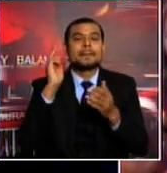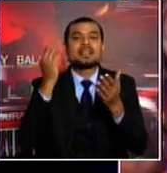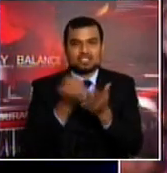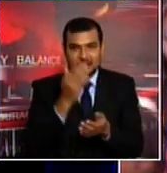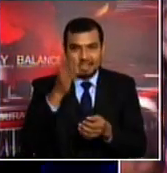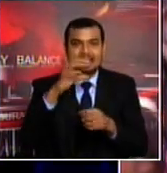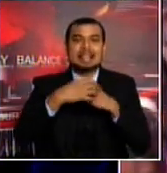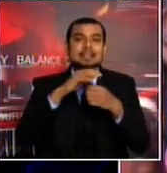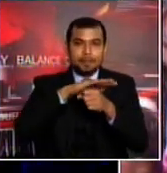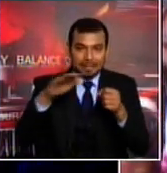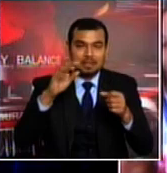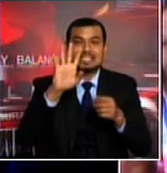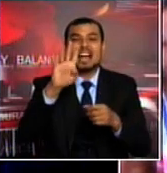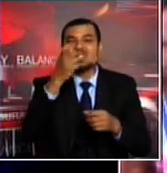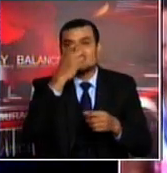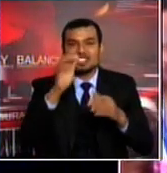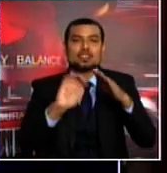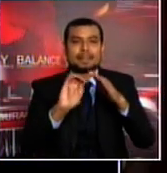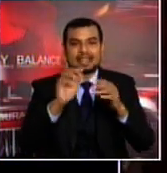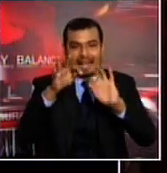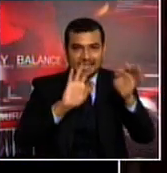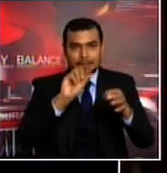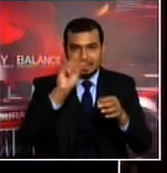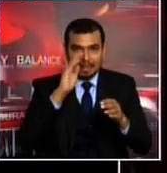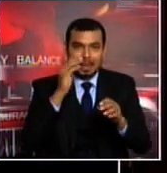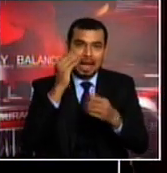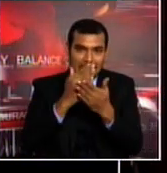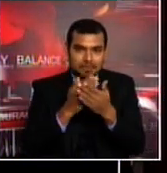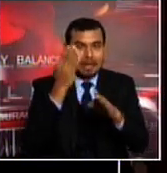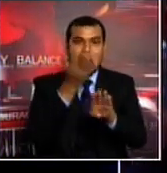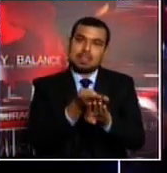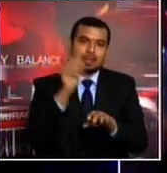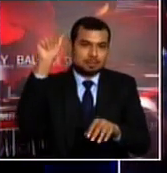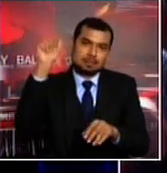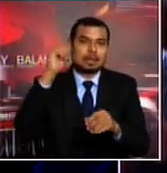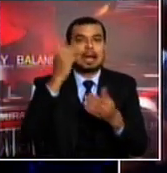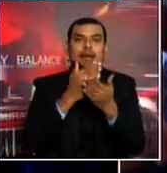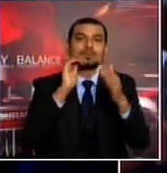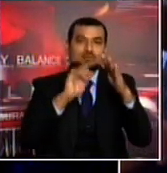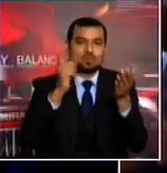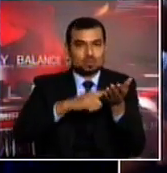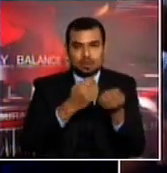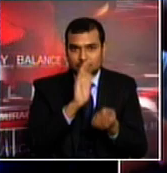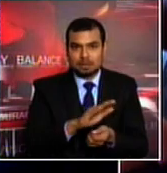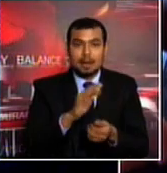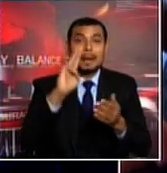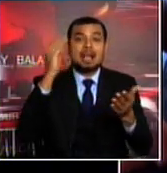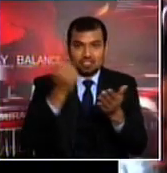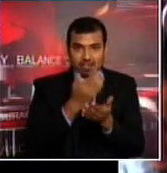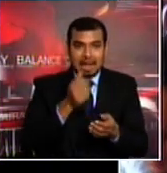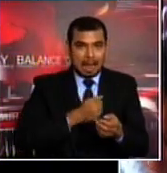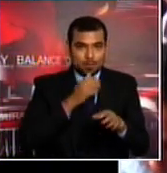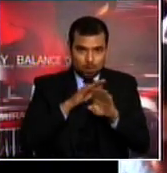करिब 400 समिति खारेजीको विरोधमा आन्दोलनका कार्यक्रम सार्वजनिक गरेको हो। महासङ्घले आफूहरूले कुनै पनि